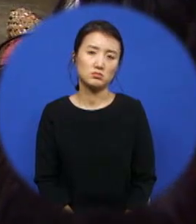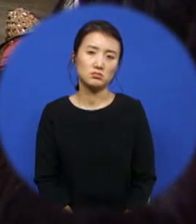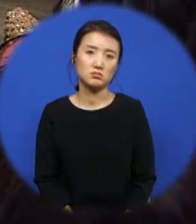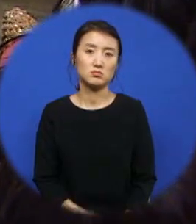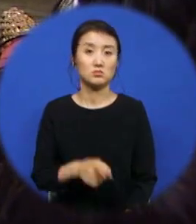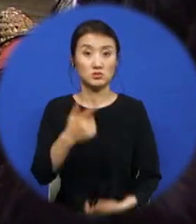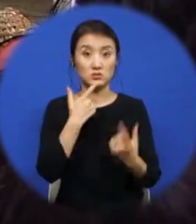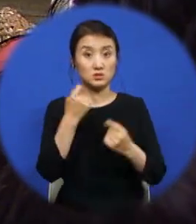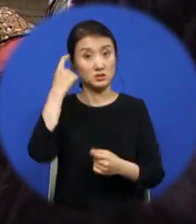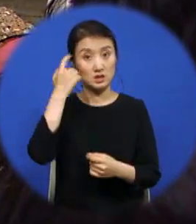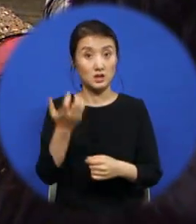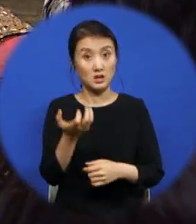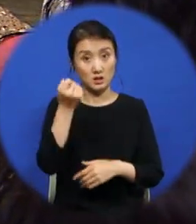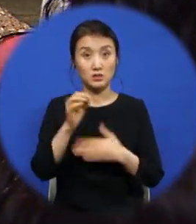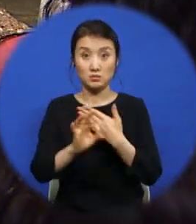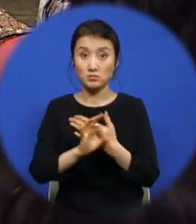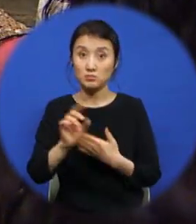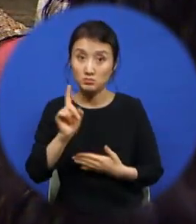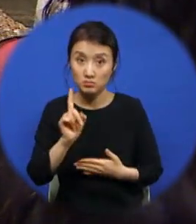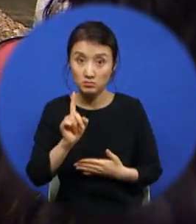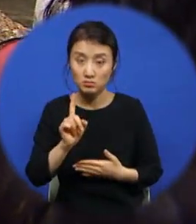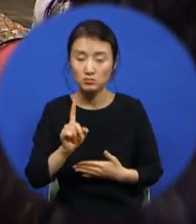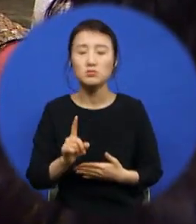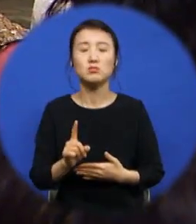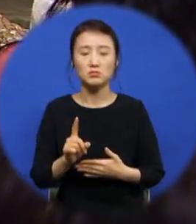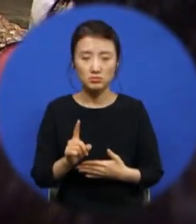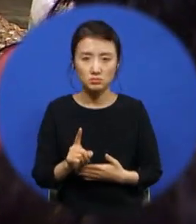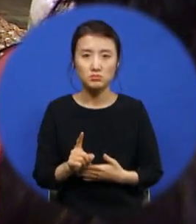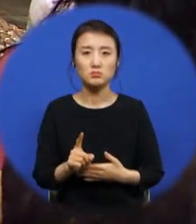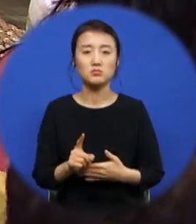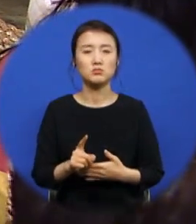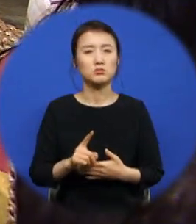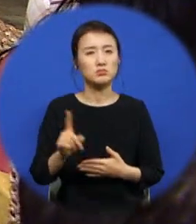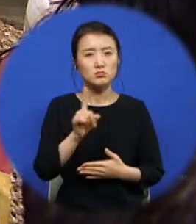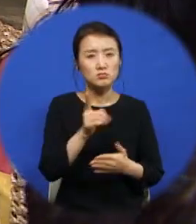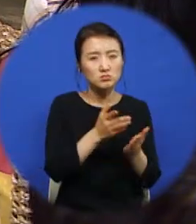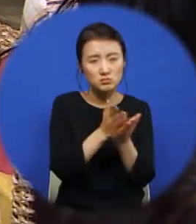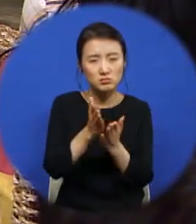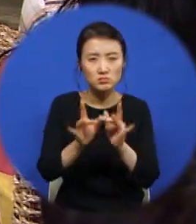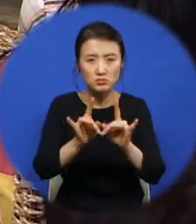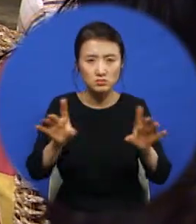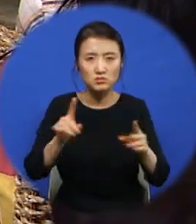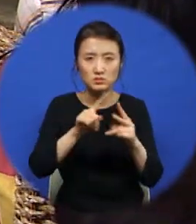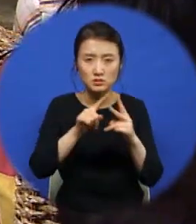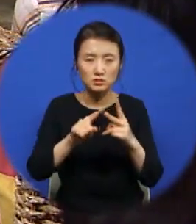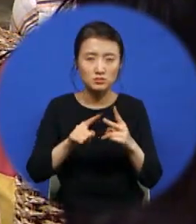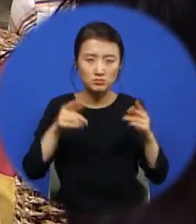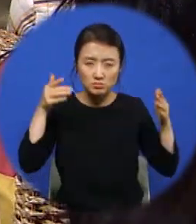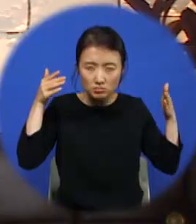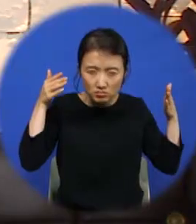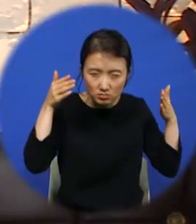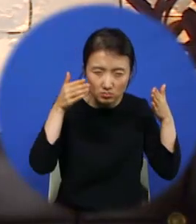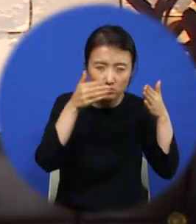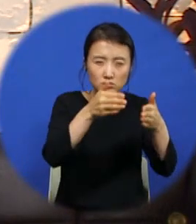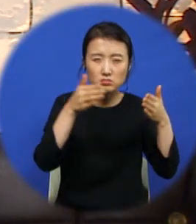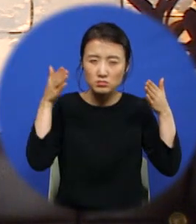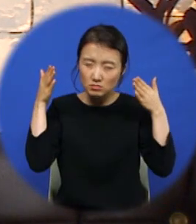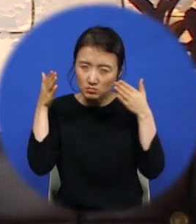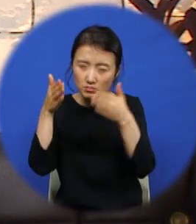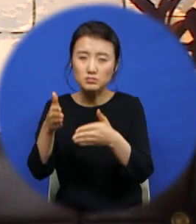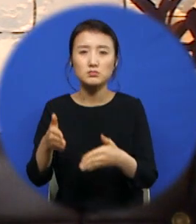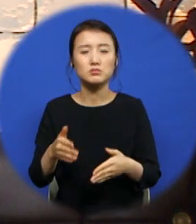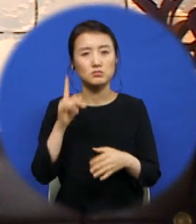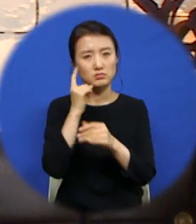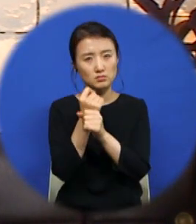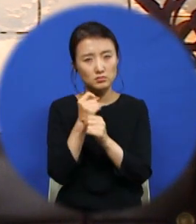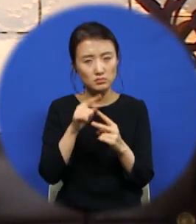모든 분야에서 뭘 하겠습니까 12 파고들 그러고 과학을 하던 의학을 하던 그 다음이